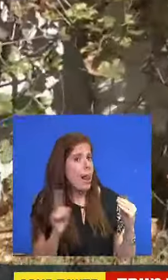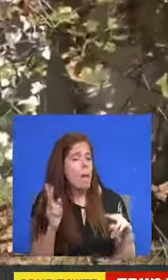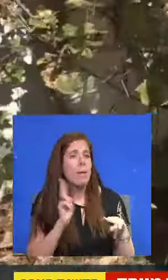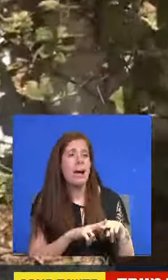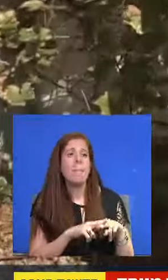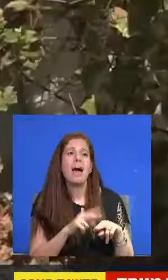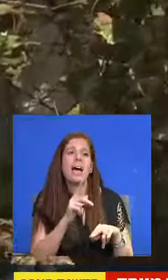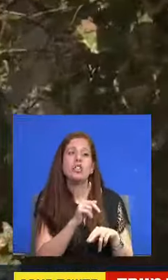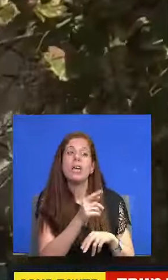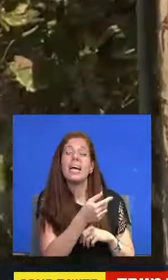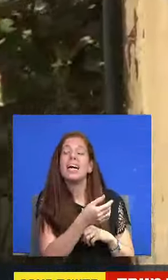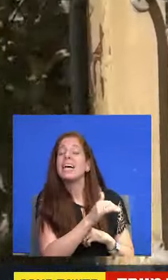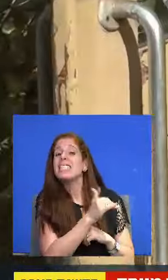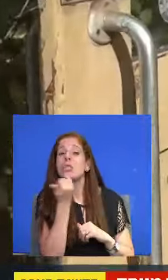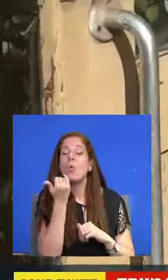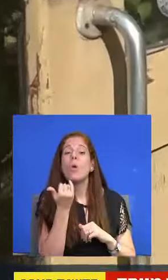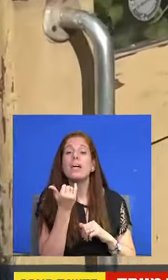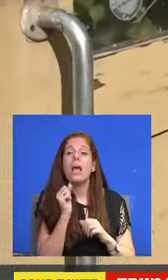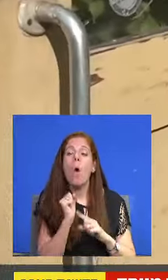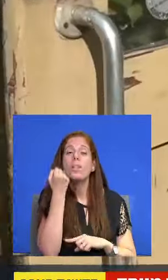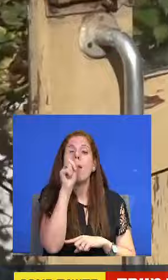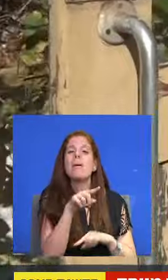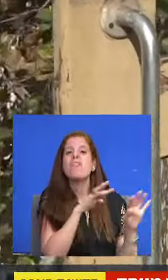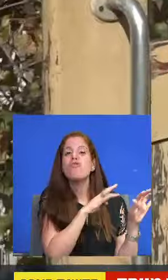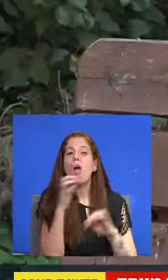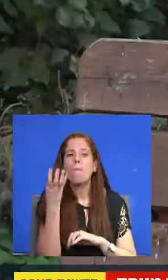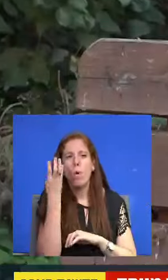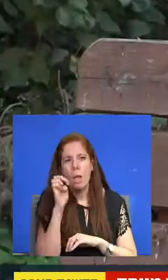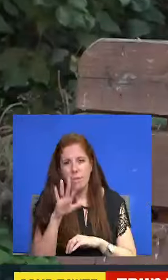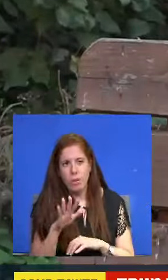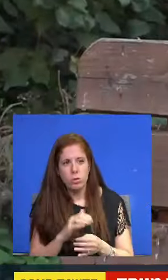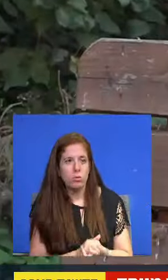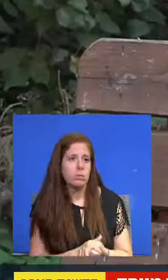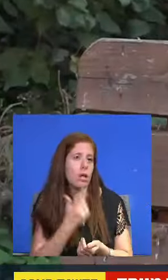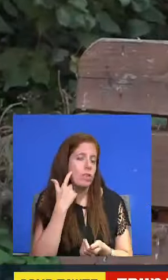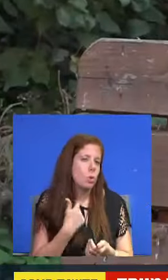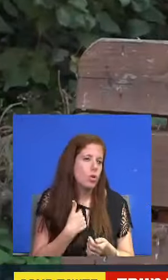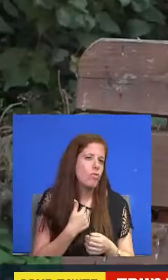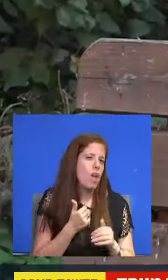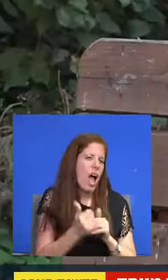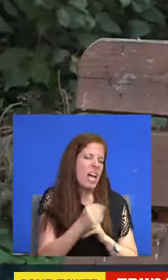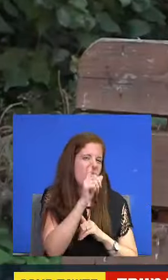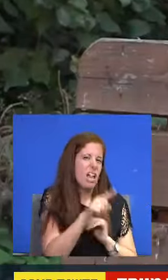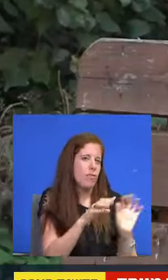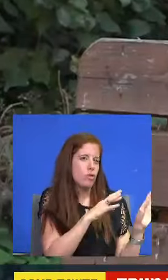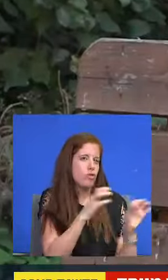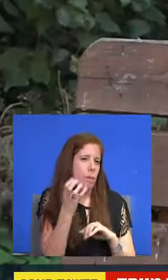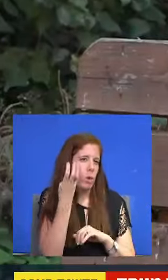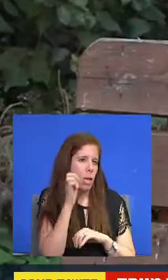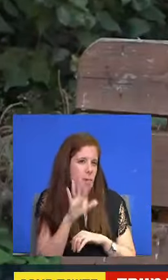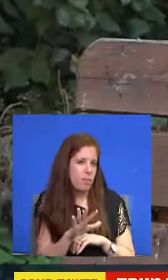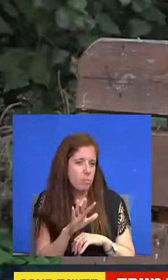הרודן אז ב-1945. Ich denke, dass diese nach 45 diese